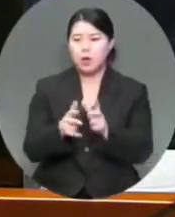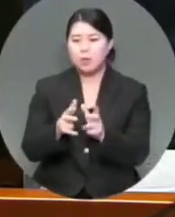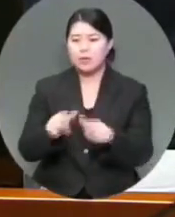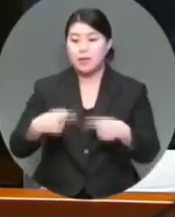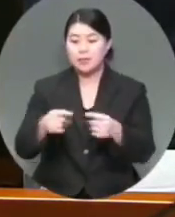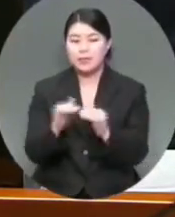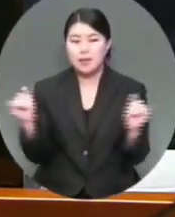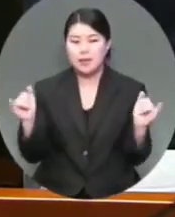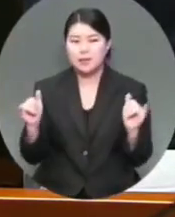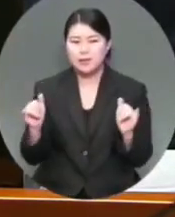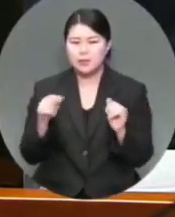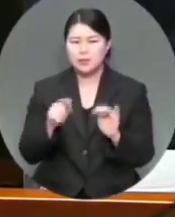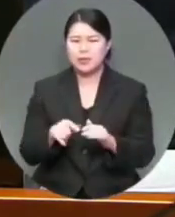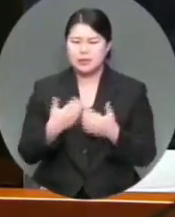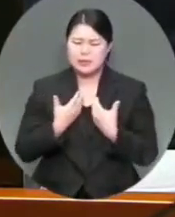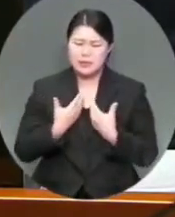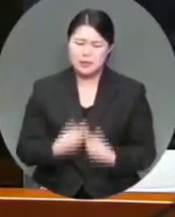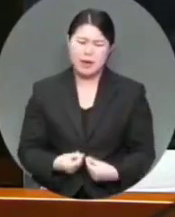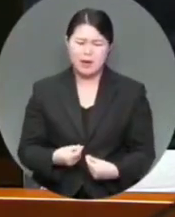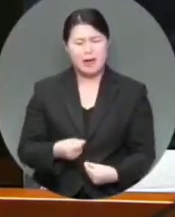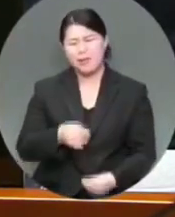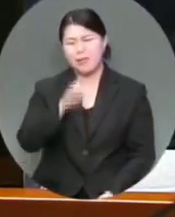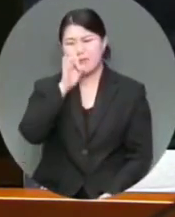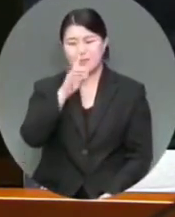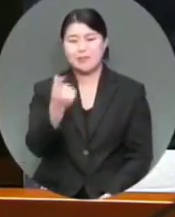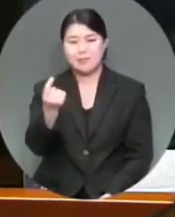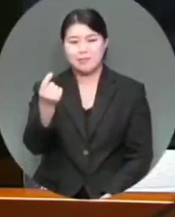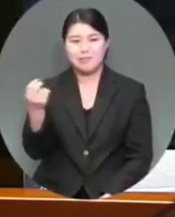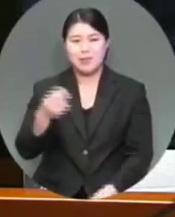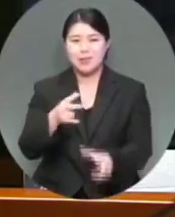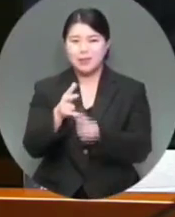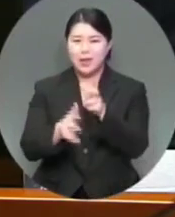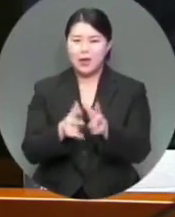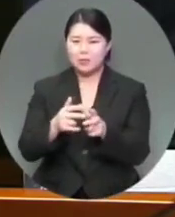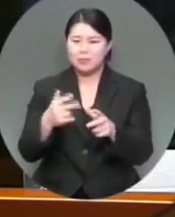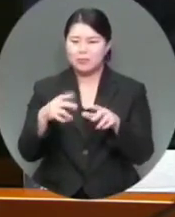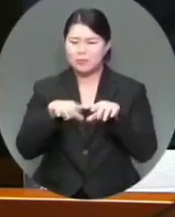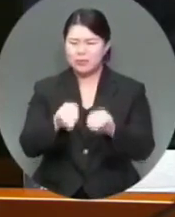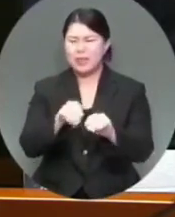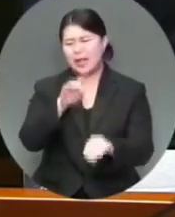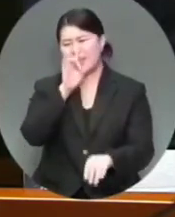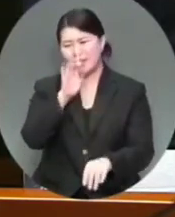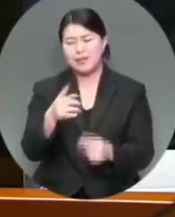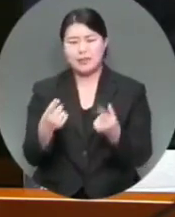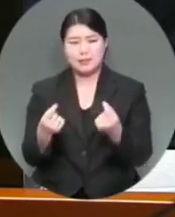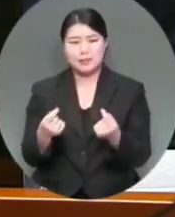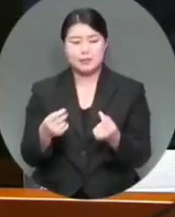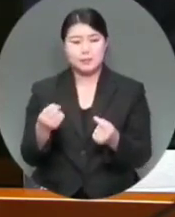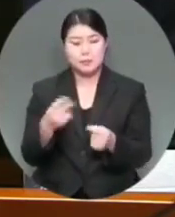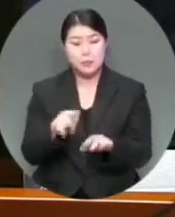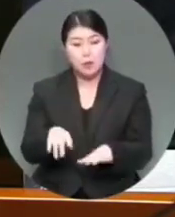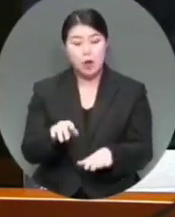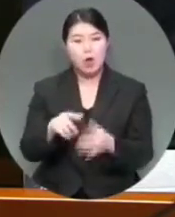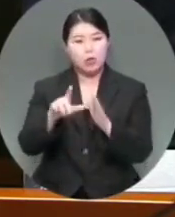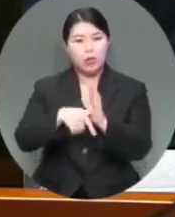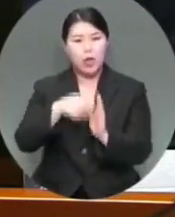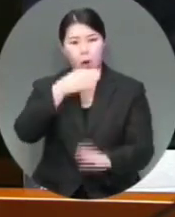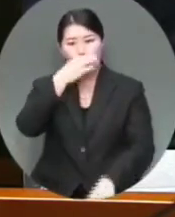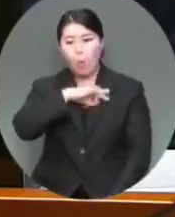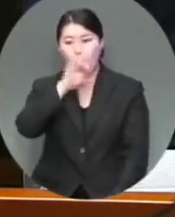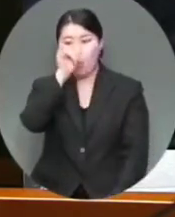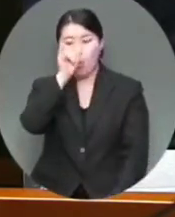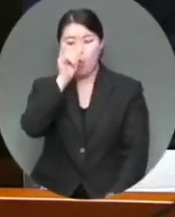주민들을 실망시켜서도 안 되고요. 또 사업의 중단도 하면 안 됩니다. 오히려 이런 곳에 성과를